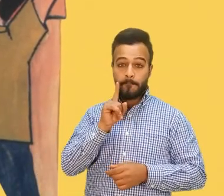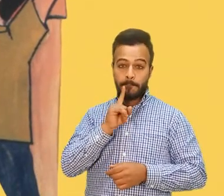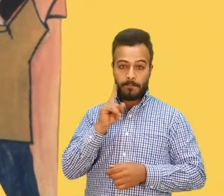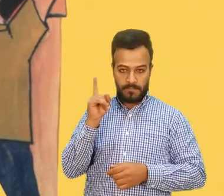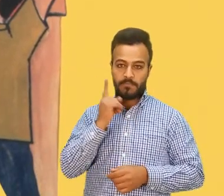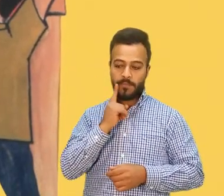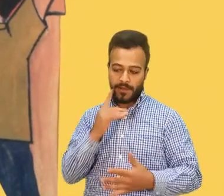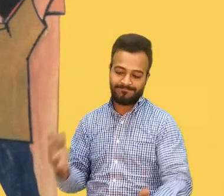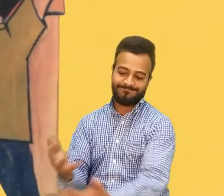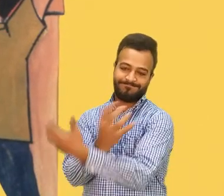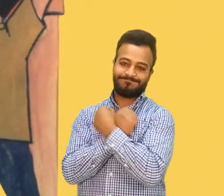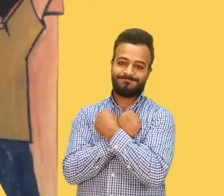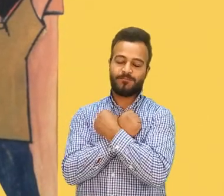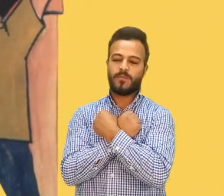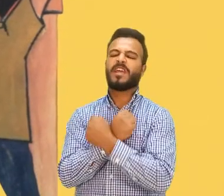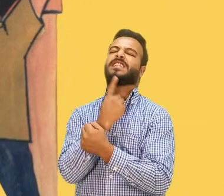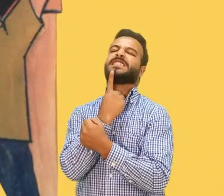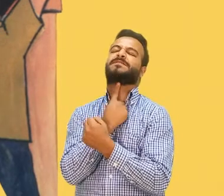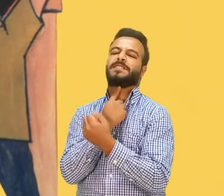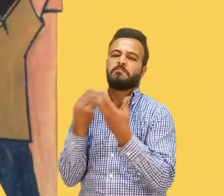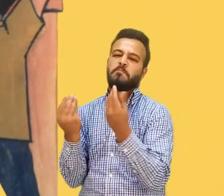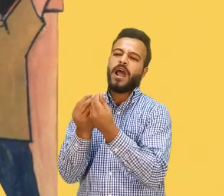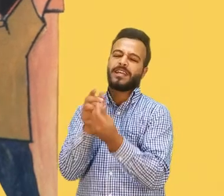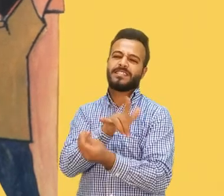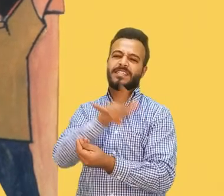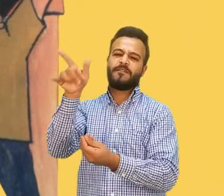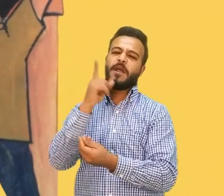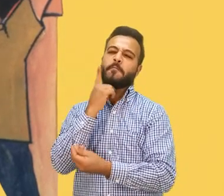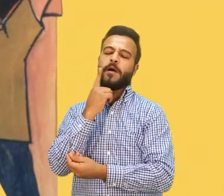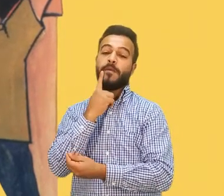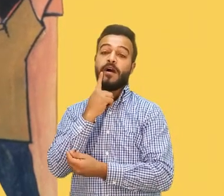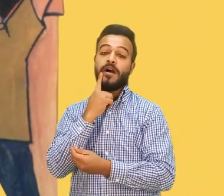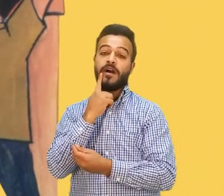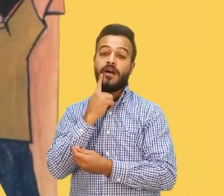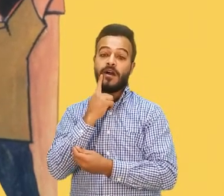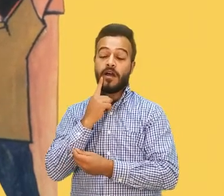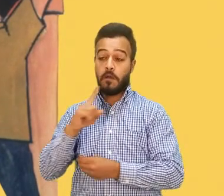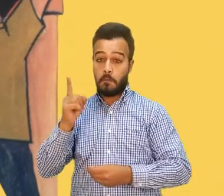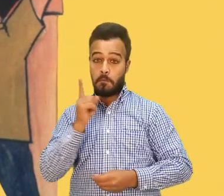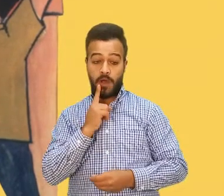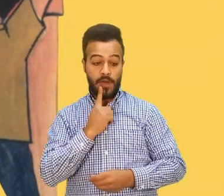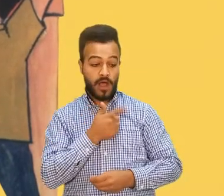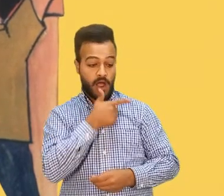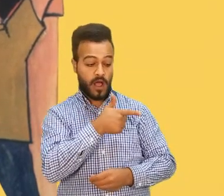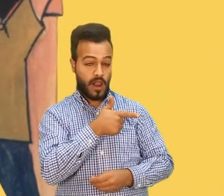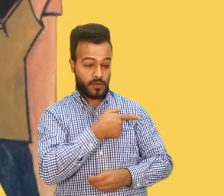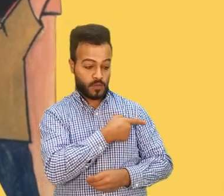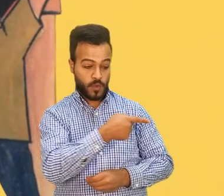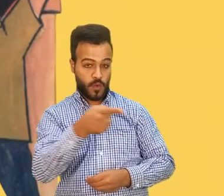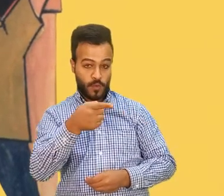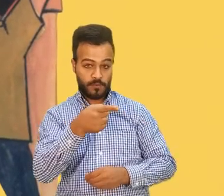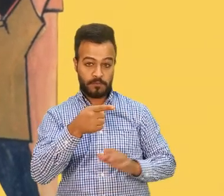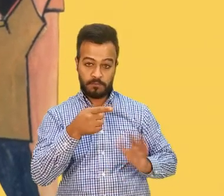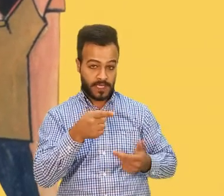قائلا: ليتني أسافر معك يا ماما. وجهت الأم كلامها